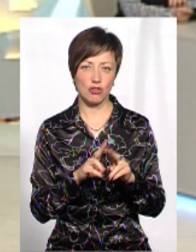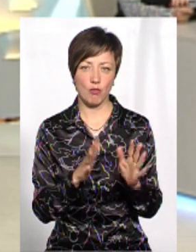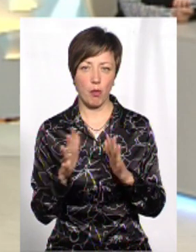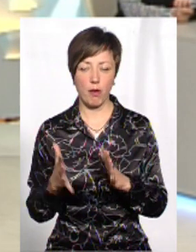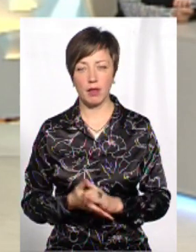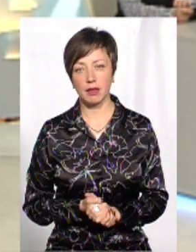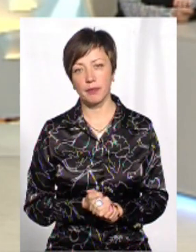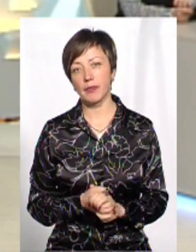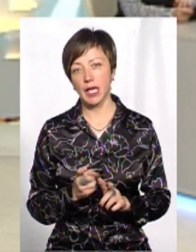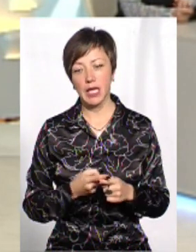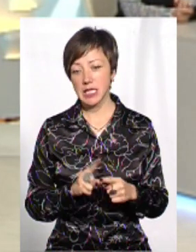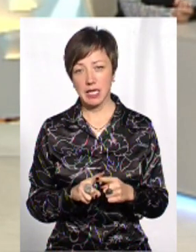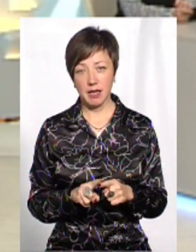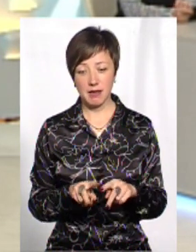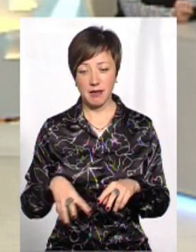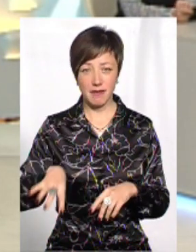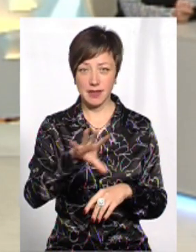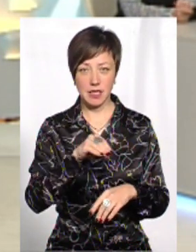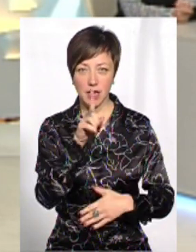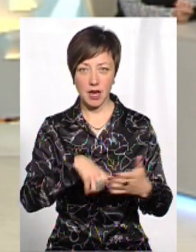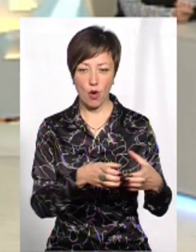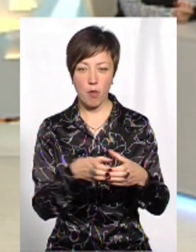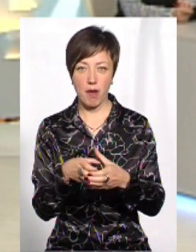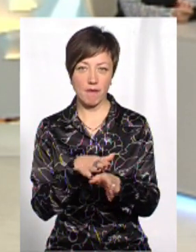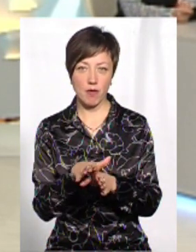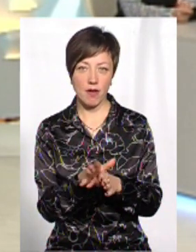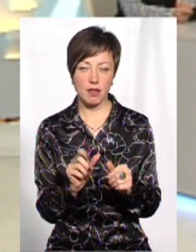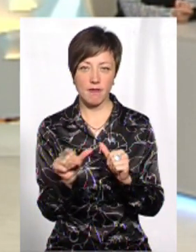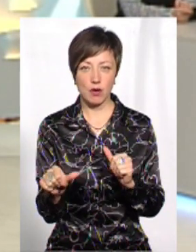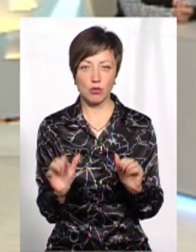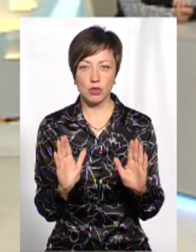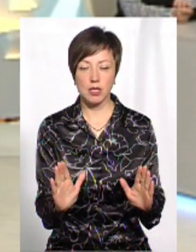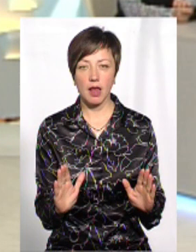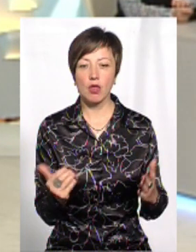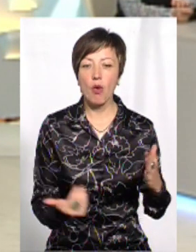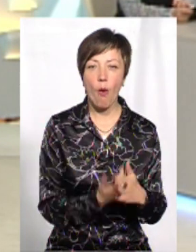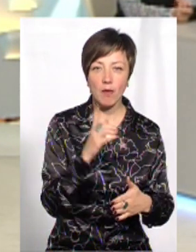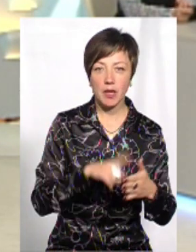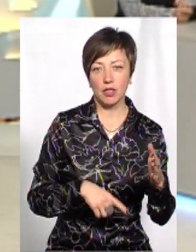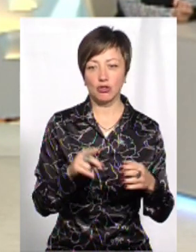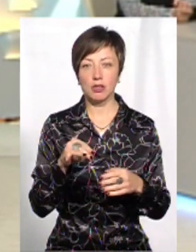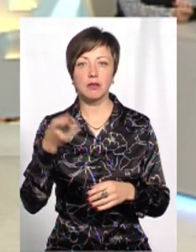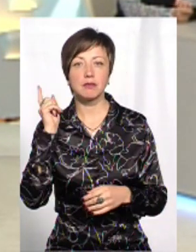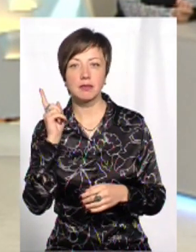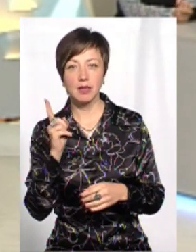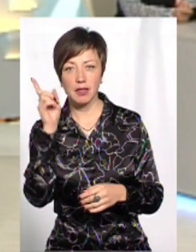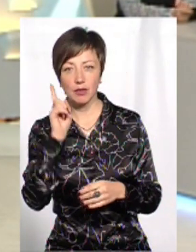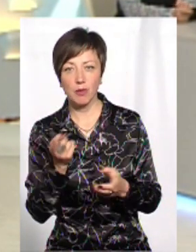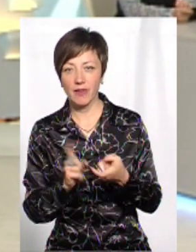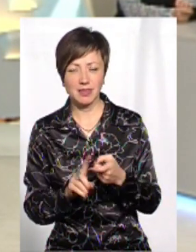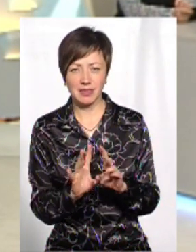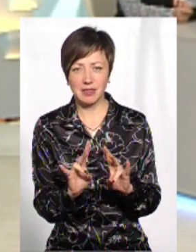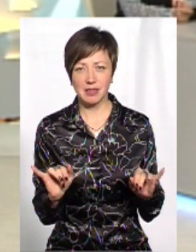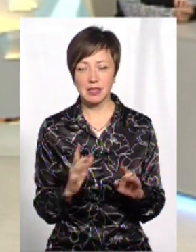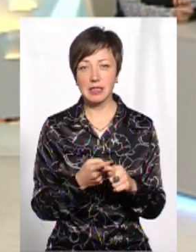технічні моменти, і це зі всіма релігійними громадами відбувається, не виключно з неорелігіями, чи це з іудаїзмом пов'язано,